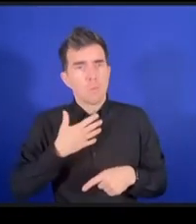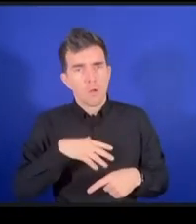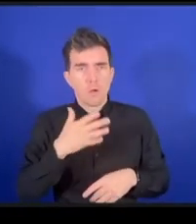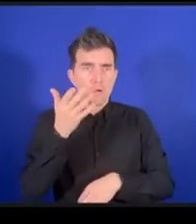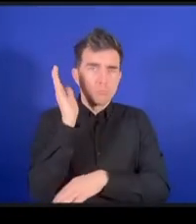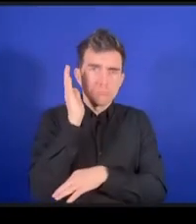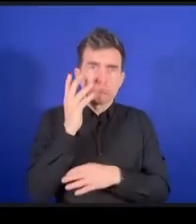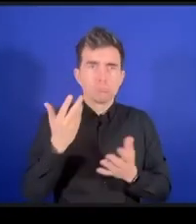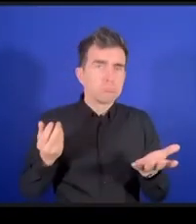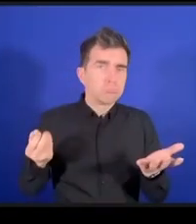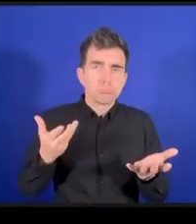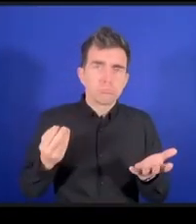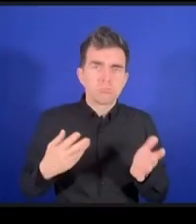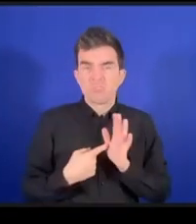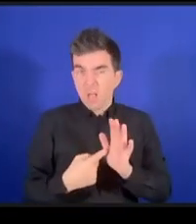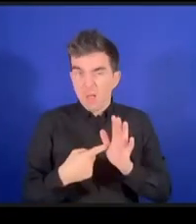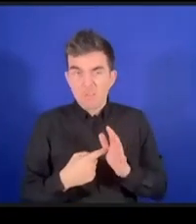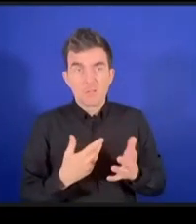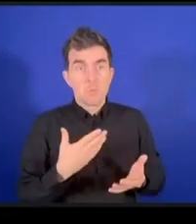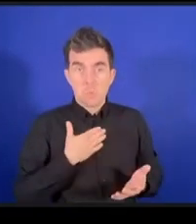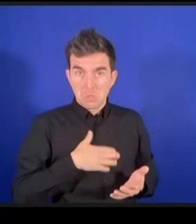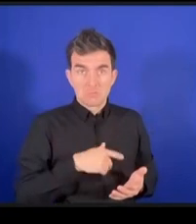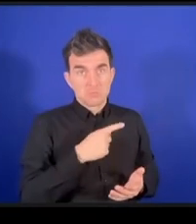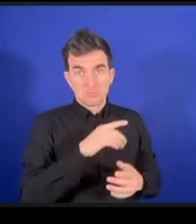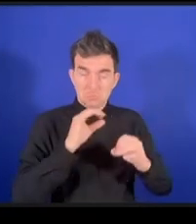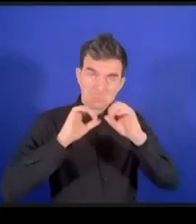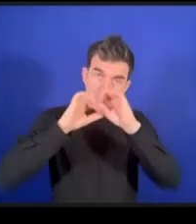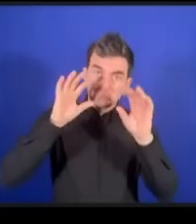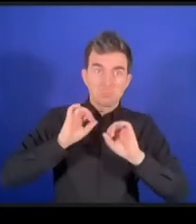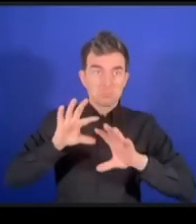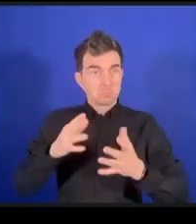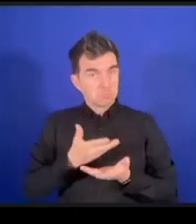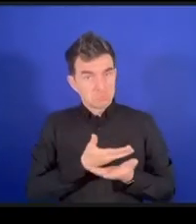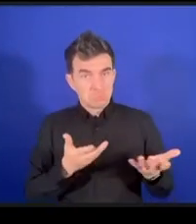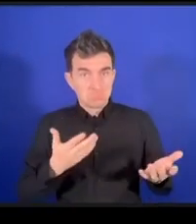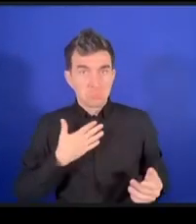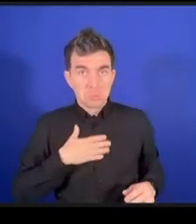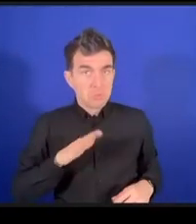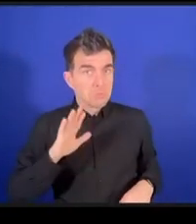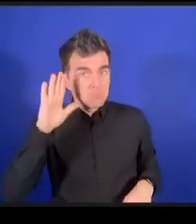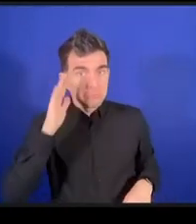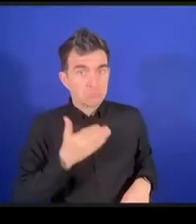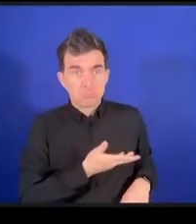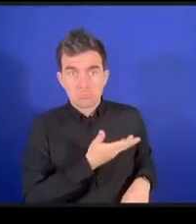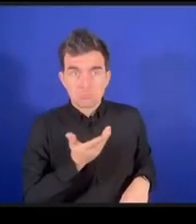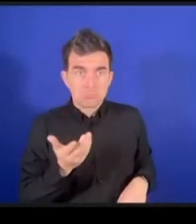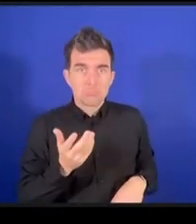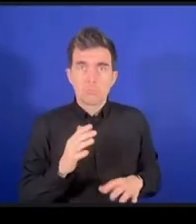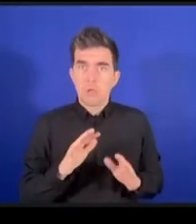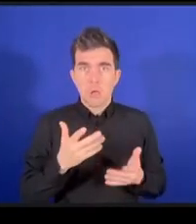есть желающие кто-то хочет взять